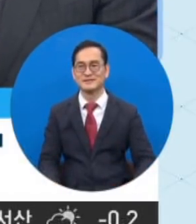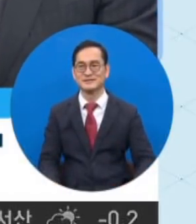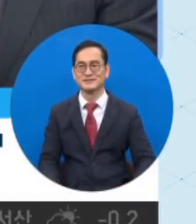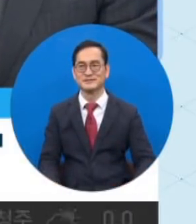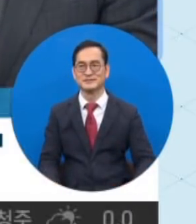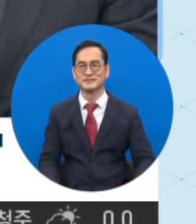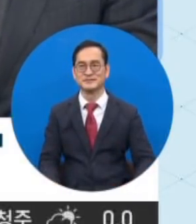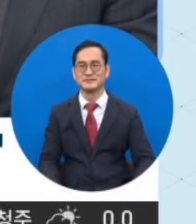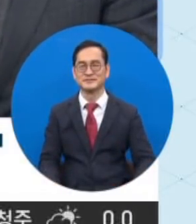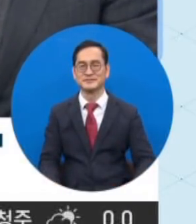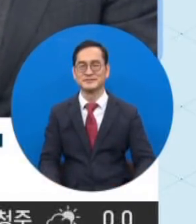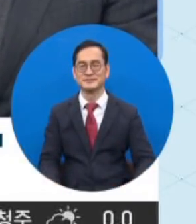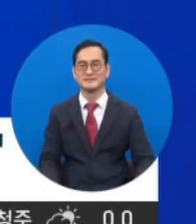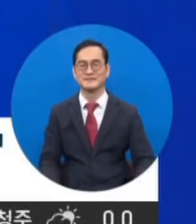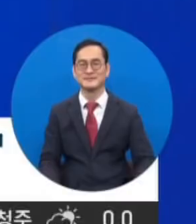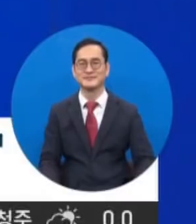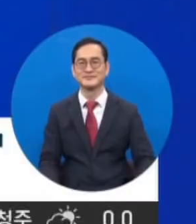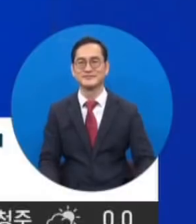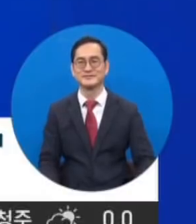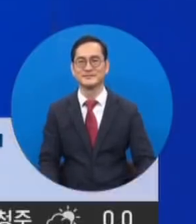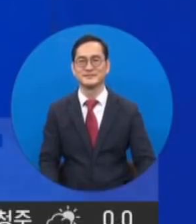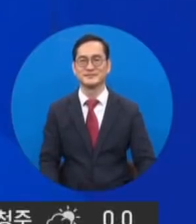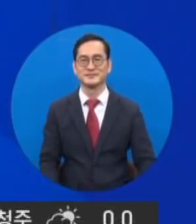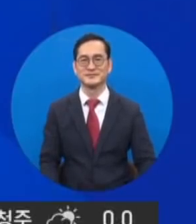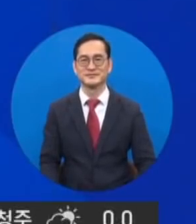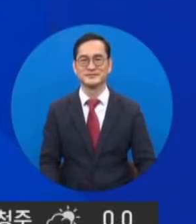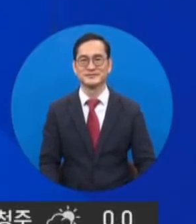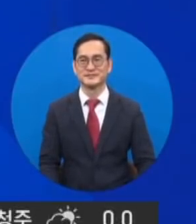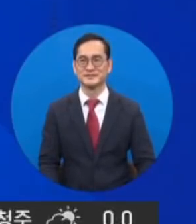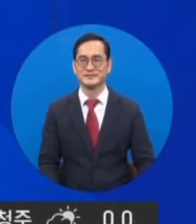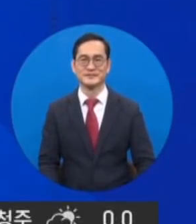좀 들었습니다. 알겠습니다. 그럼에도 불구하고 보름 남은